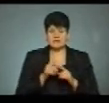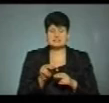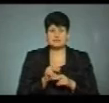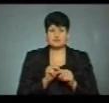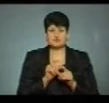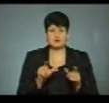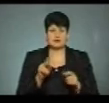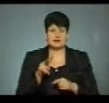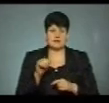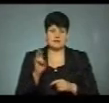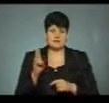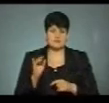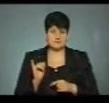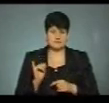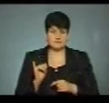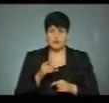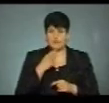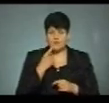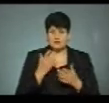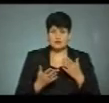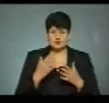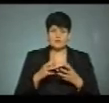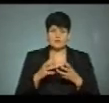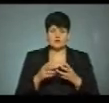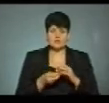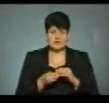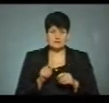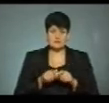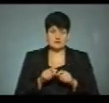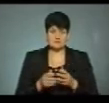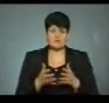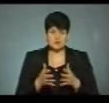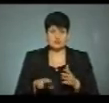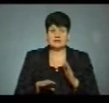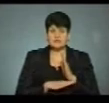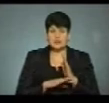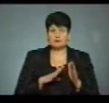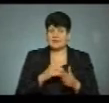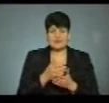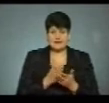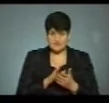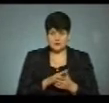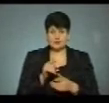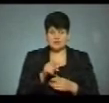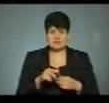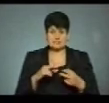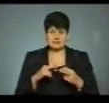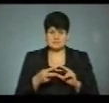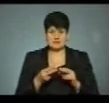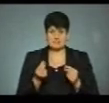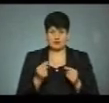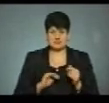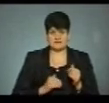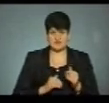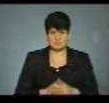у Ланівцях, Наталія Вдовиченко. Каже, якщо результати перевірки встановлять, що деревина була неякісною, то її замінять за кошти